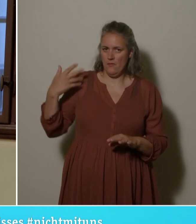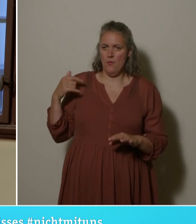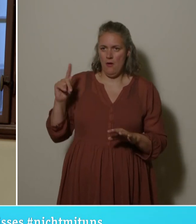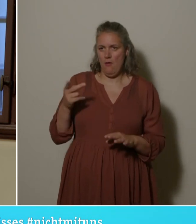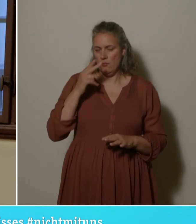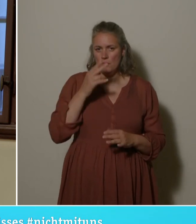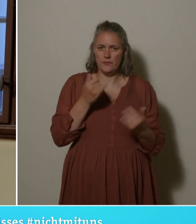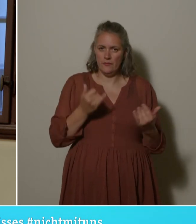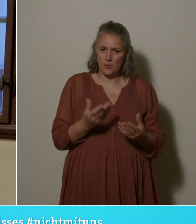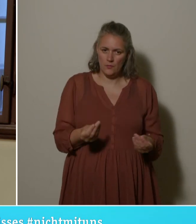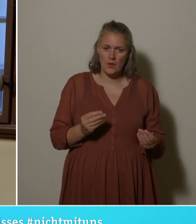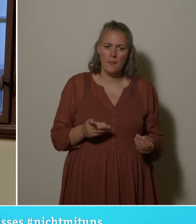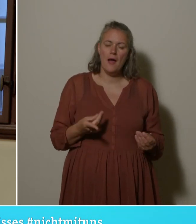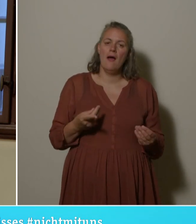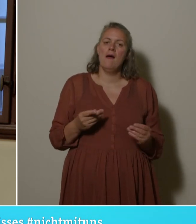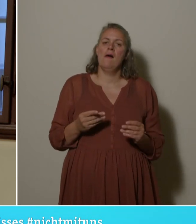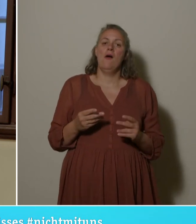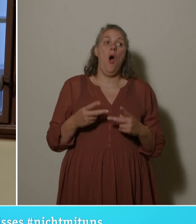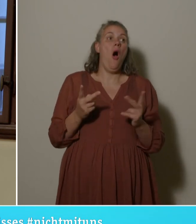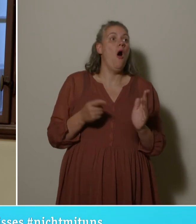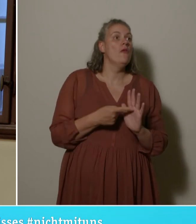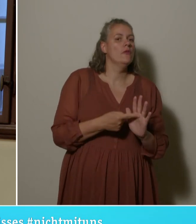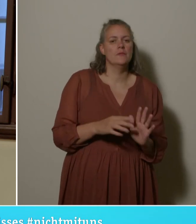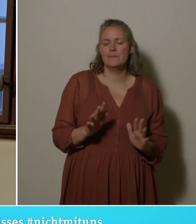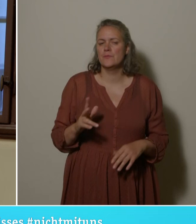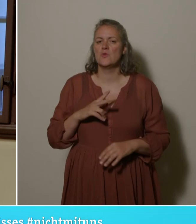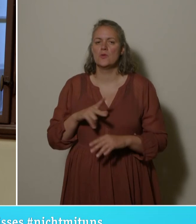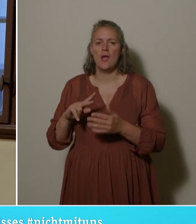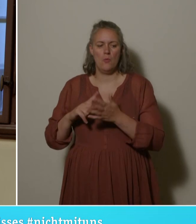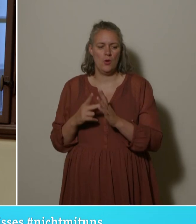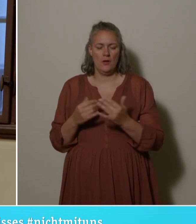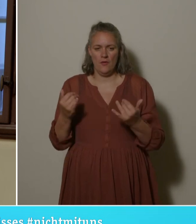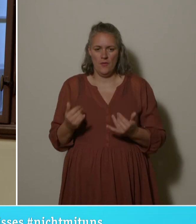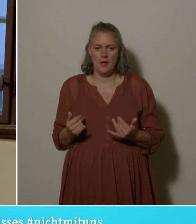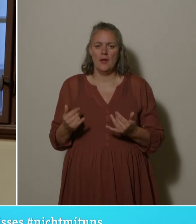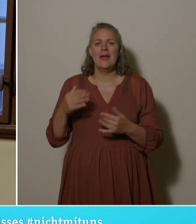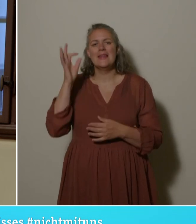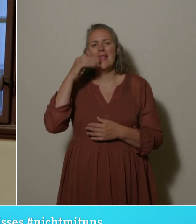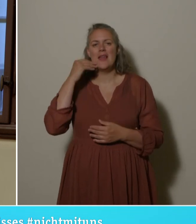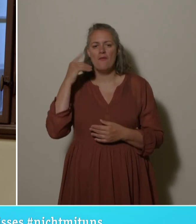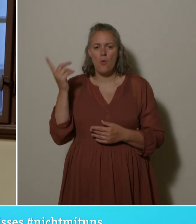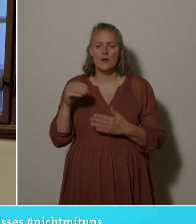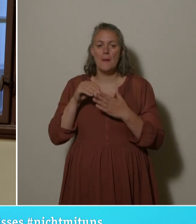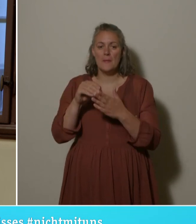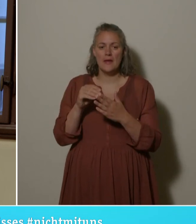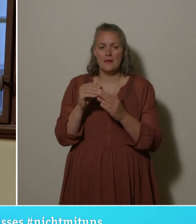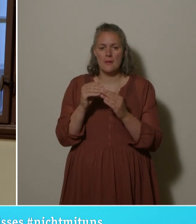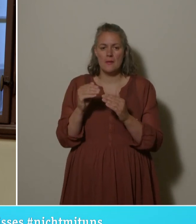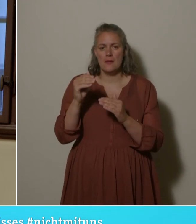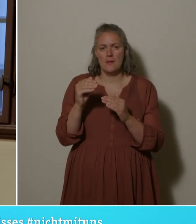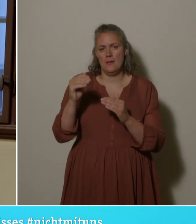ganz stilles Element der Sozialpolitik. Die Mieten von Jena Wohnen steigen immer noch